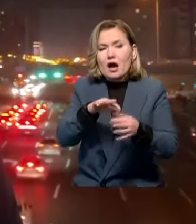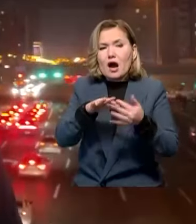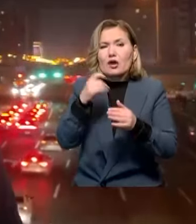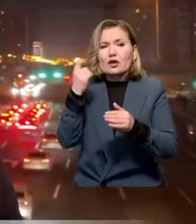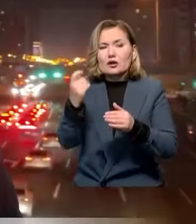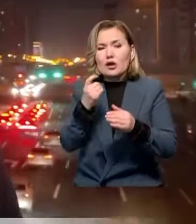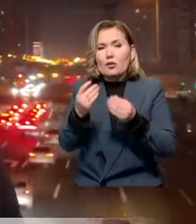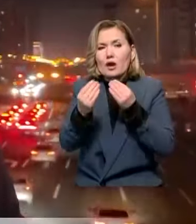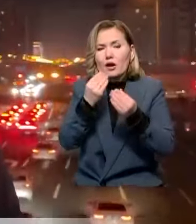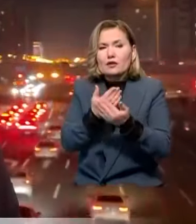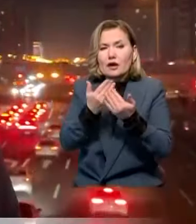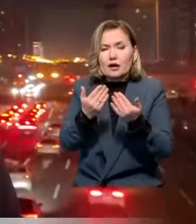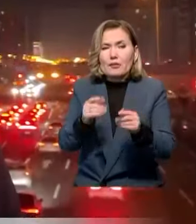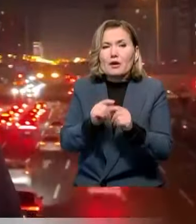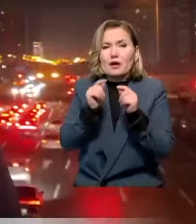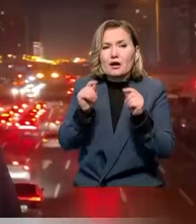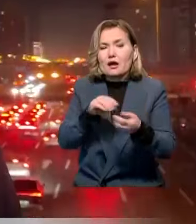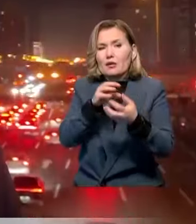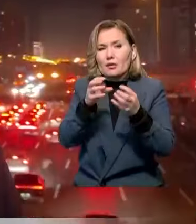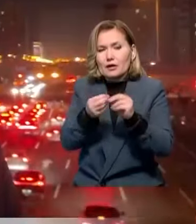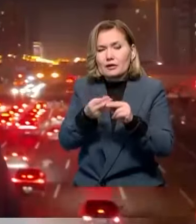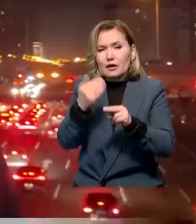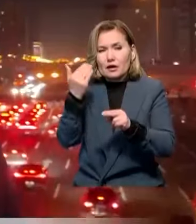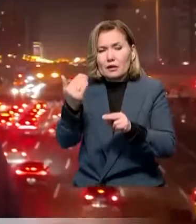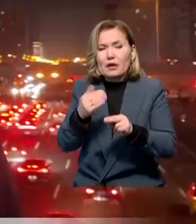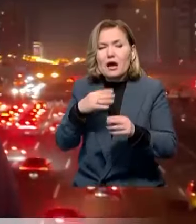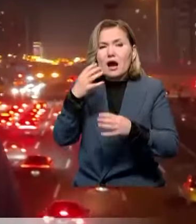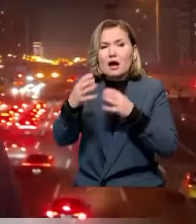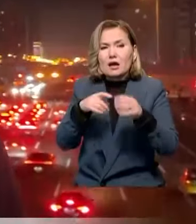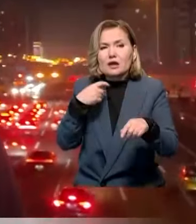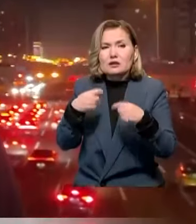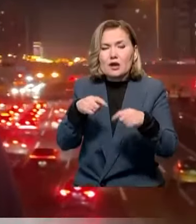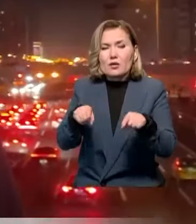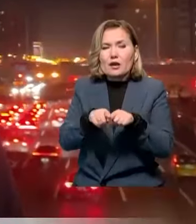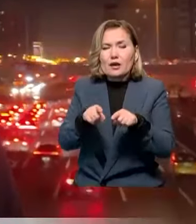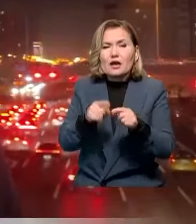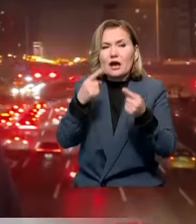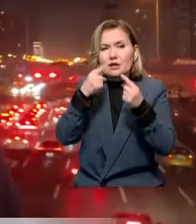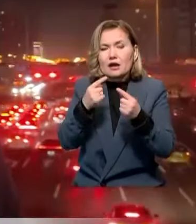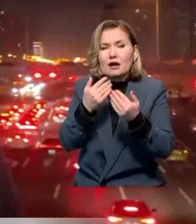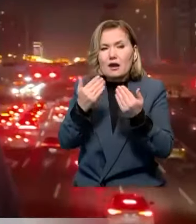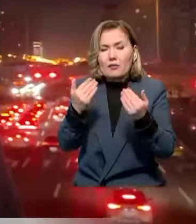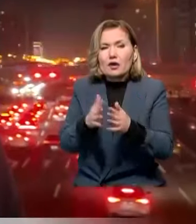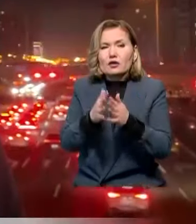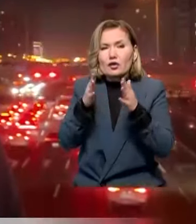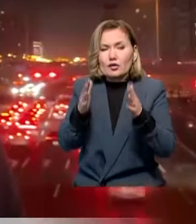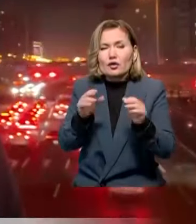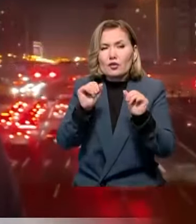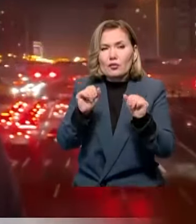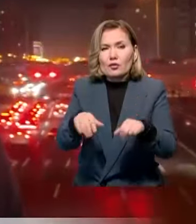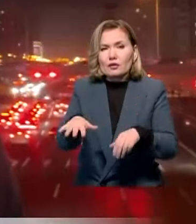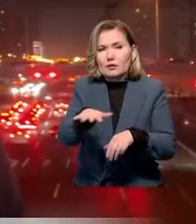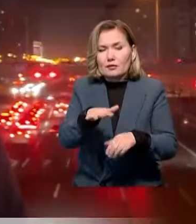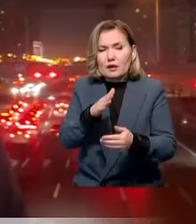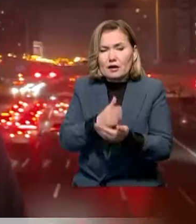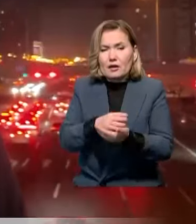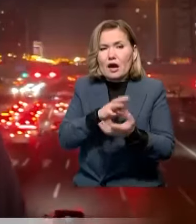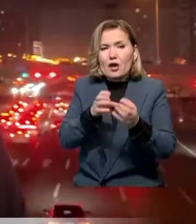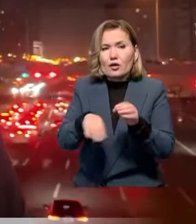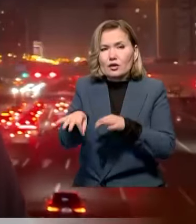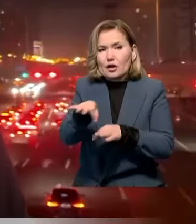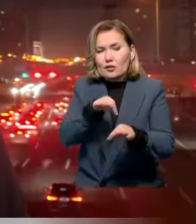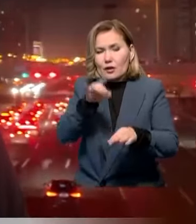шаруашылығы өнімдерін өңдеуге бағытталған. Сонымен қатар халықаралық сауда мен технология алмасуға мүмкіндік беретін алаң. Дәл мұндай